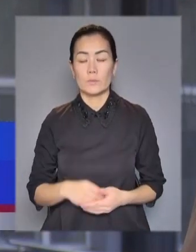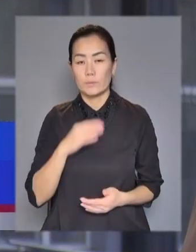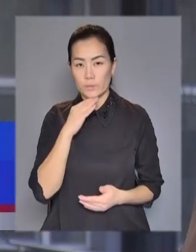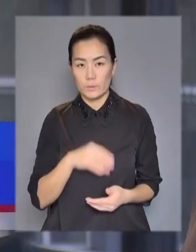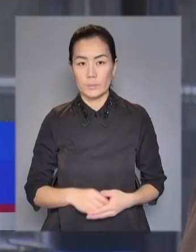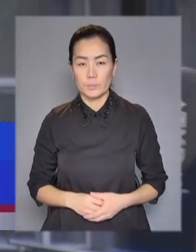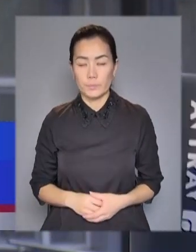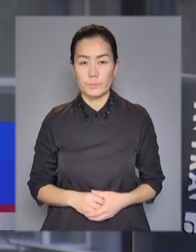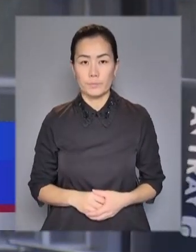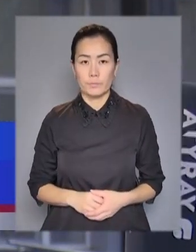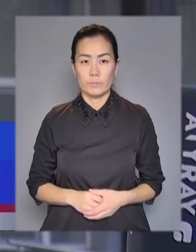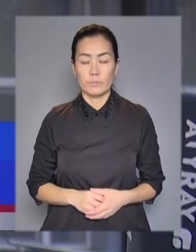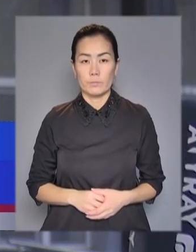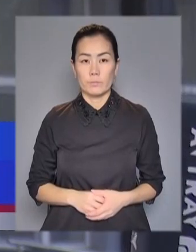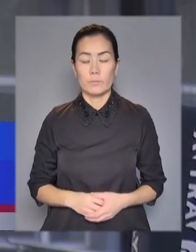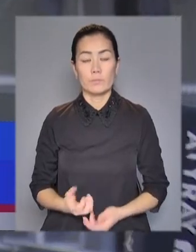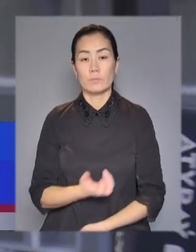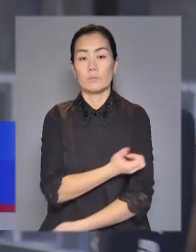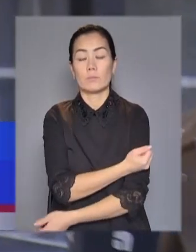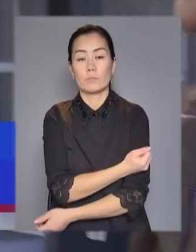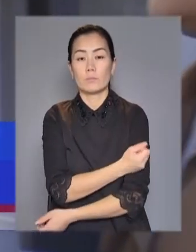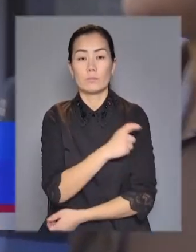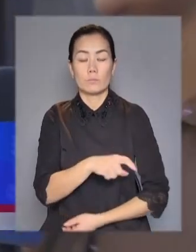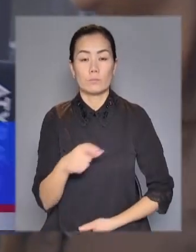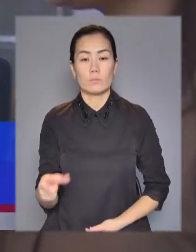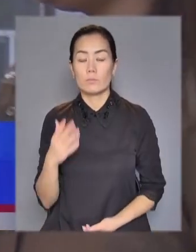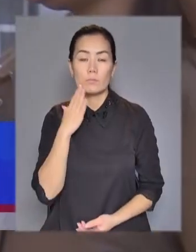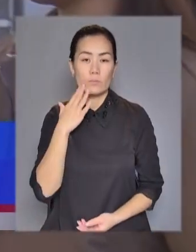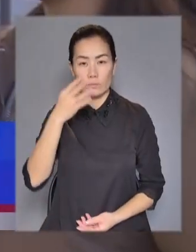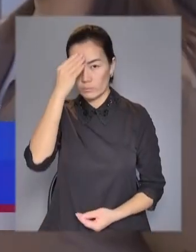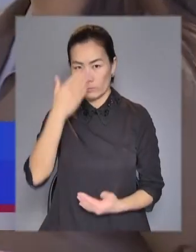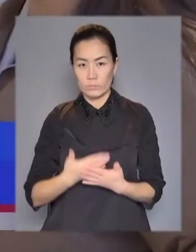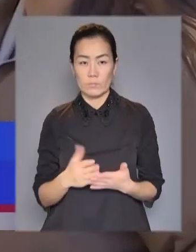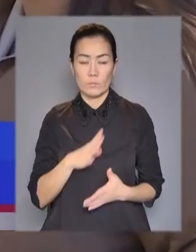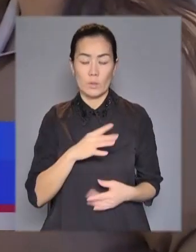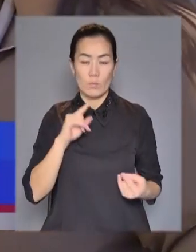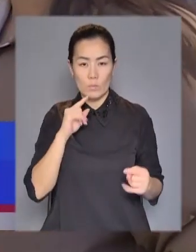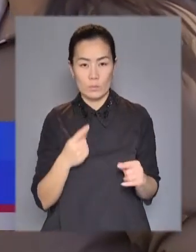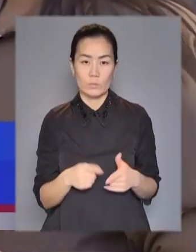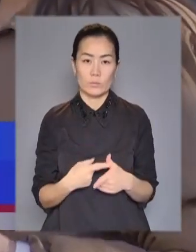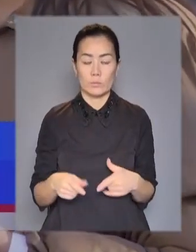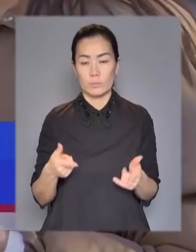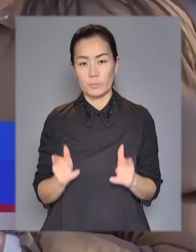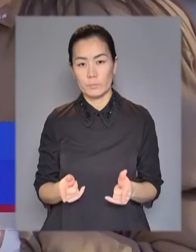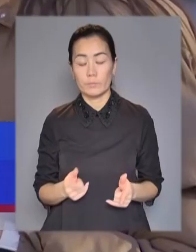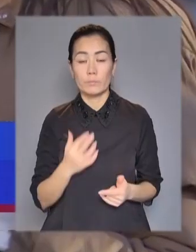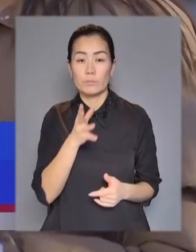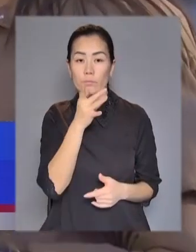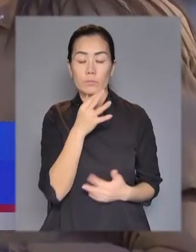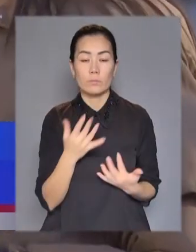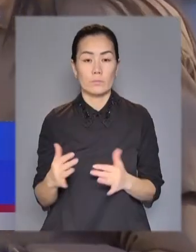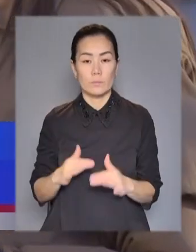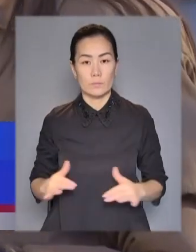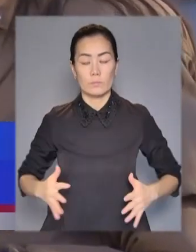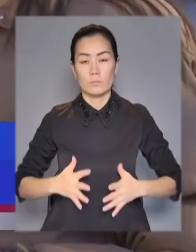жеткілікті. Ал осы вакцина алудағы тұрғындардың деңгейі қалай? Жалпы көбінесе неше жастағы адамдар келеді? Әсіресе